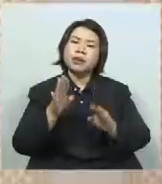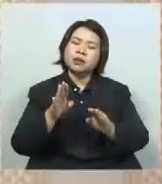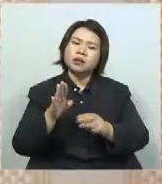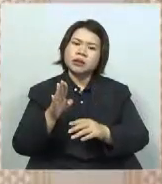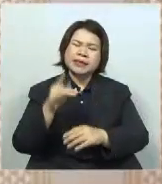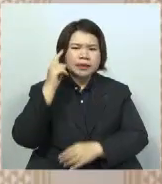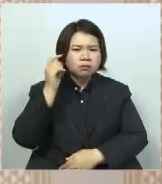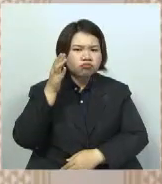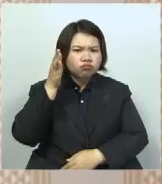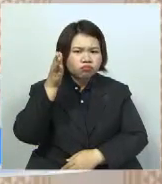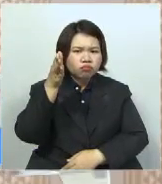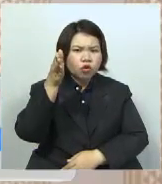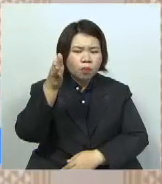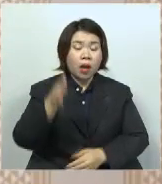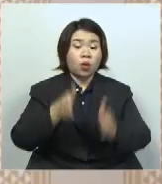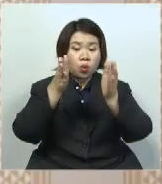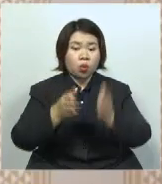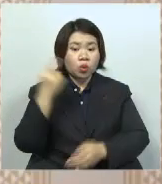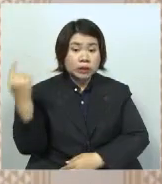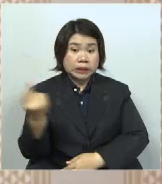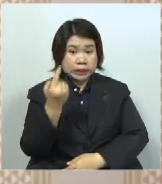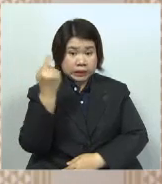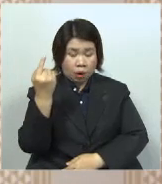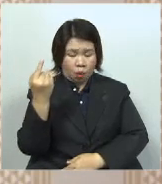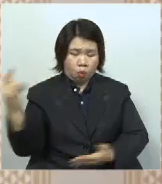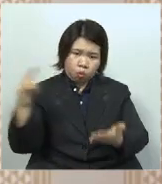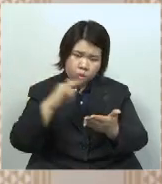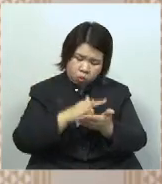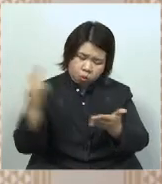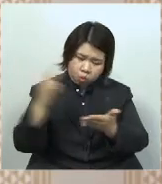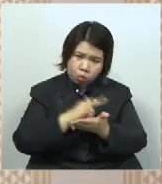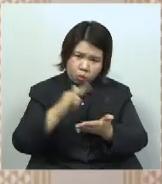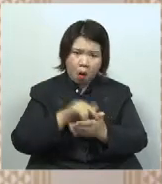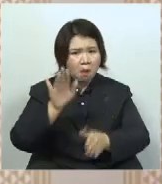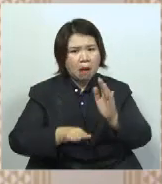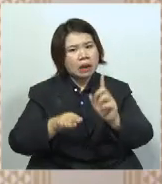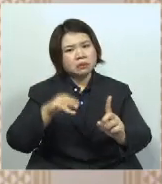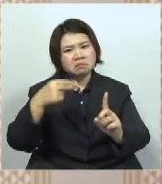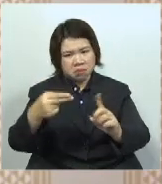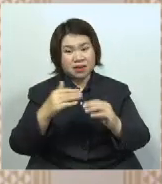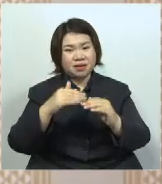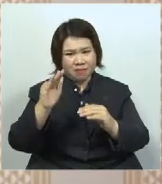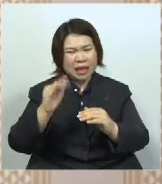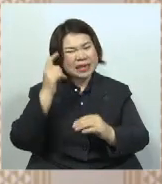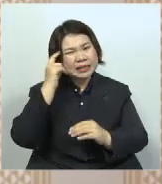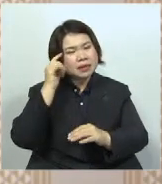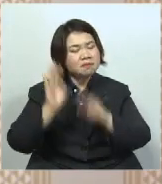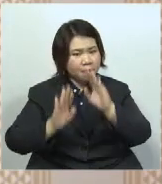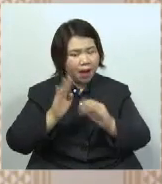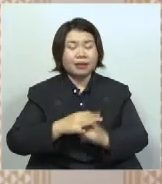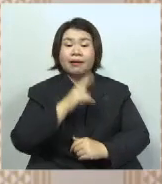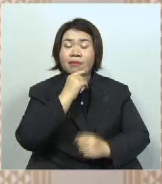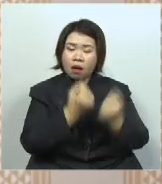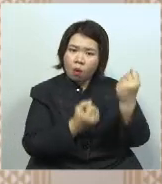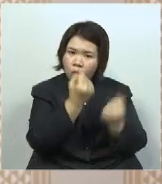จะมีประชากรนักท่องเที่ยวมาสู่จังหวัดหนองคายหลักหมื่นขึ้นนะคะเพราะฉะนั้นไม่ว่าทางรถท